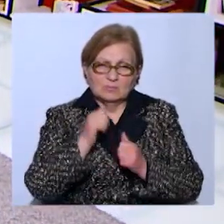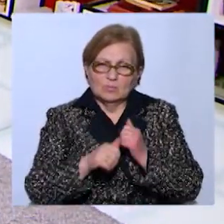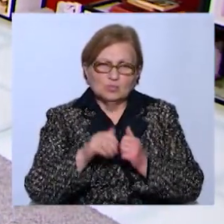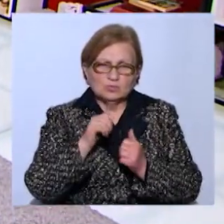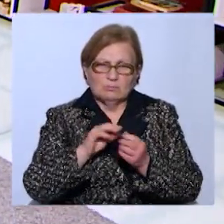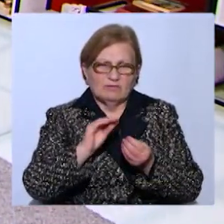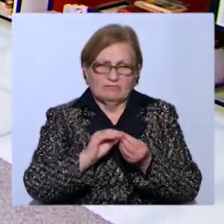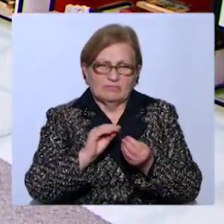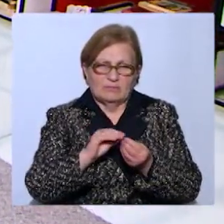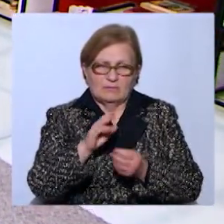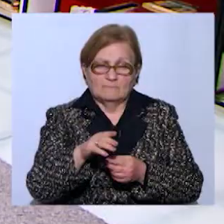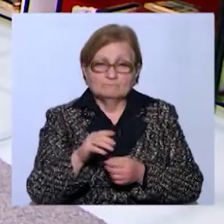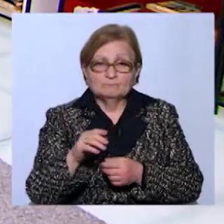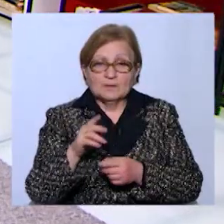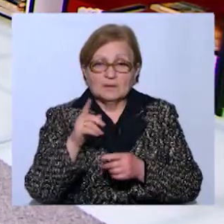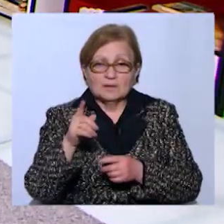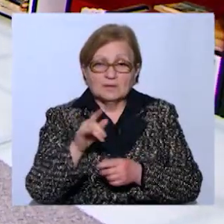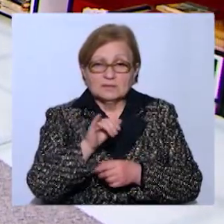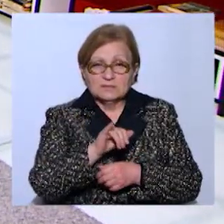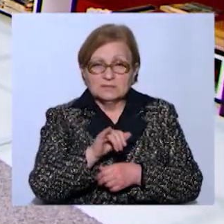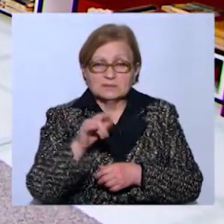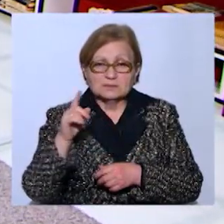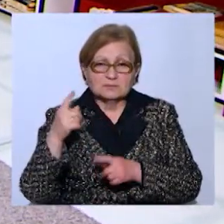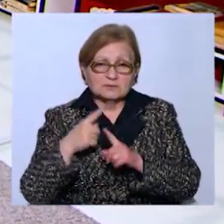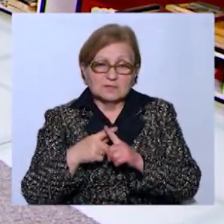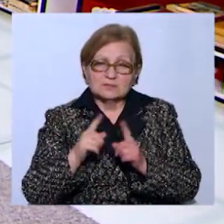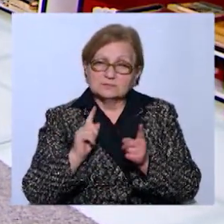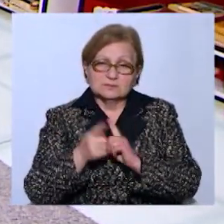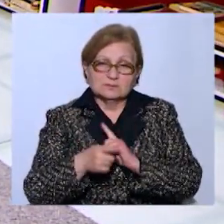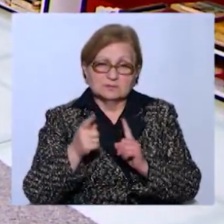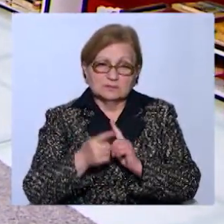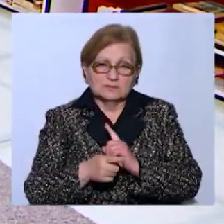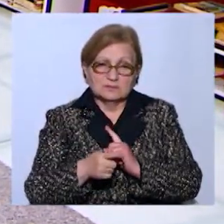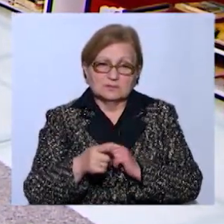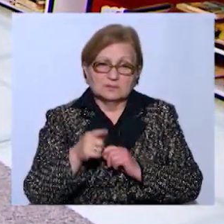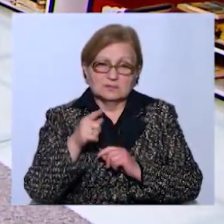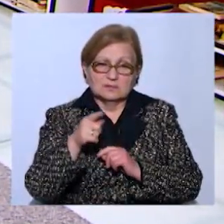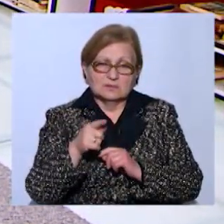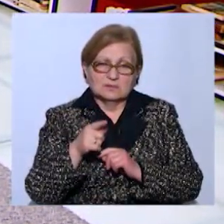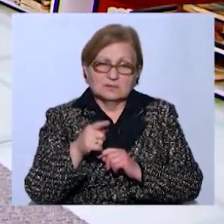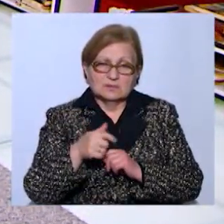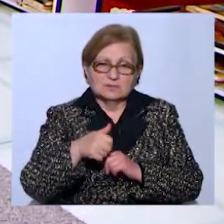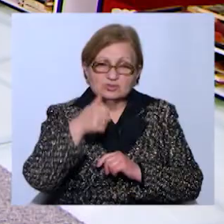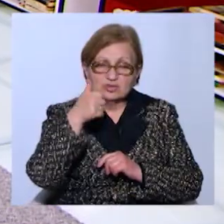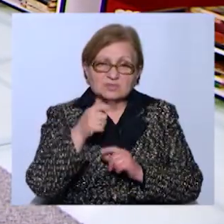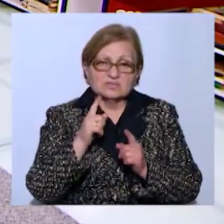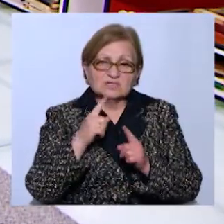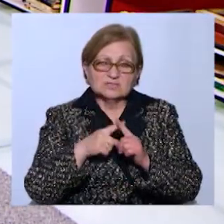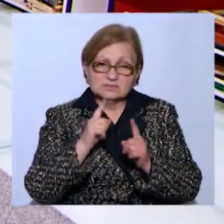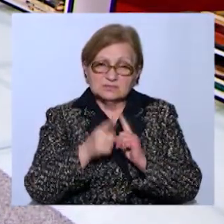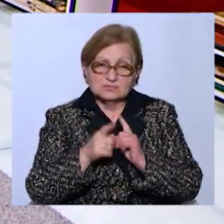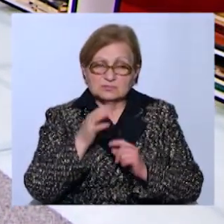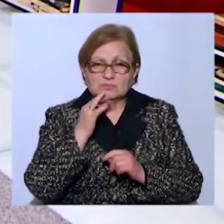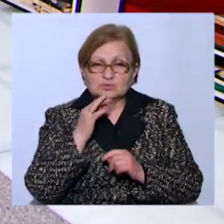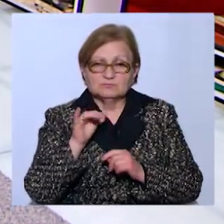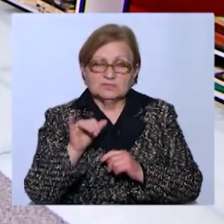მუდმივი, ხოლო y-სა და x-ს ეწოდება ცვლადები. x დამოუკიდებელი ცვლადი ეწოდება ჯერ იცვლება x-ი, შემდეგ